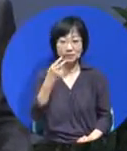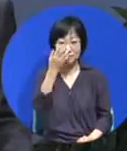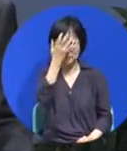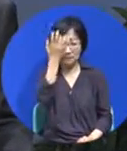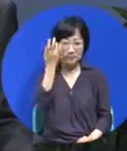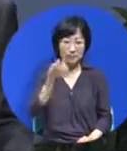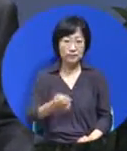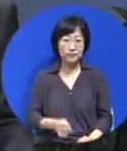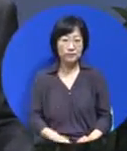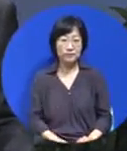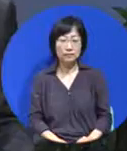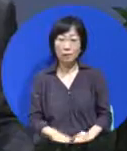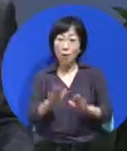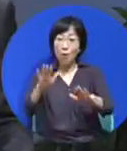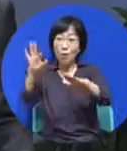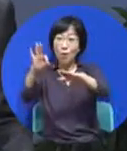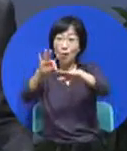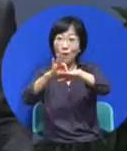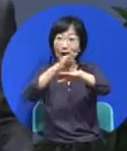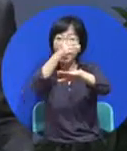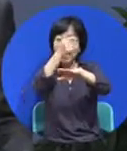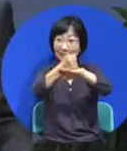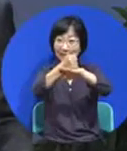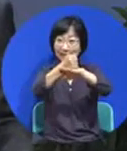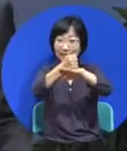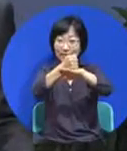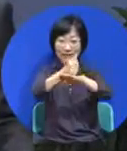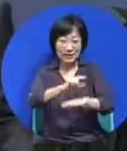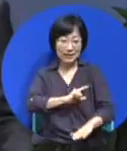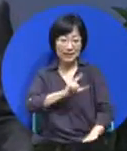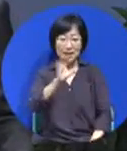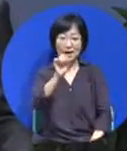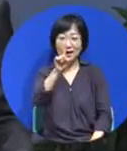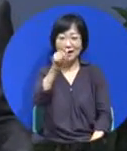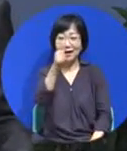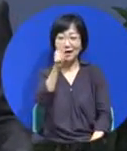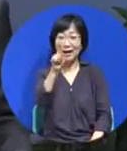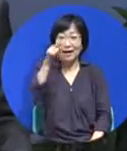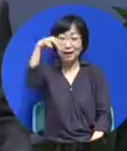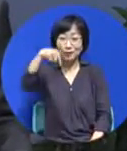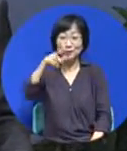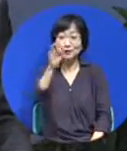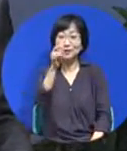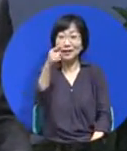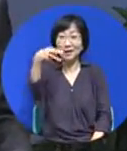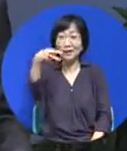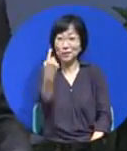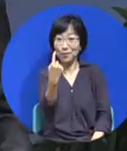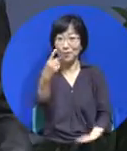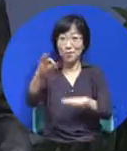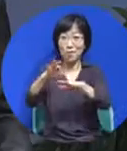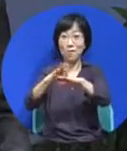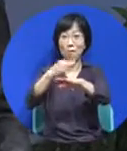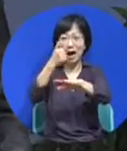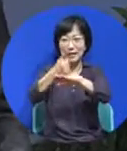이 왕이, 이 아하수에르라는 왕이 가장